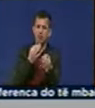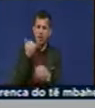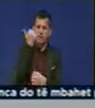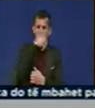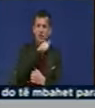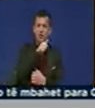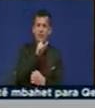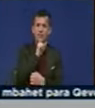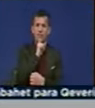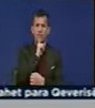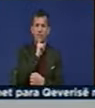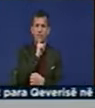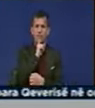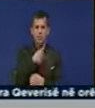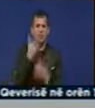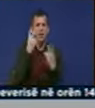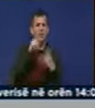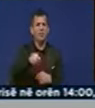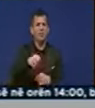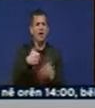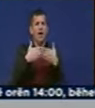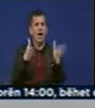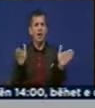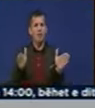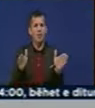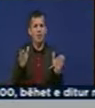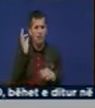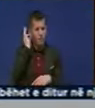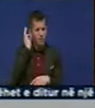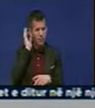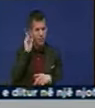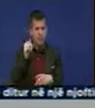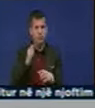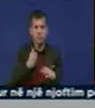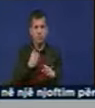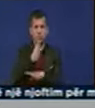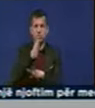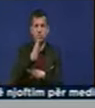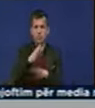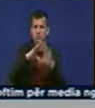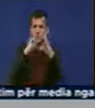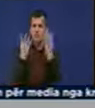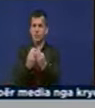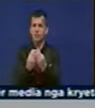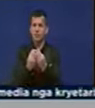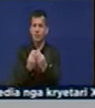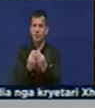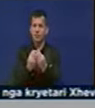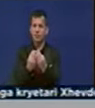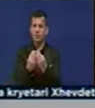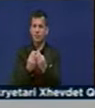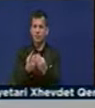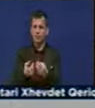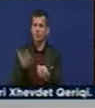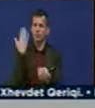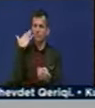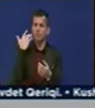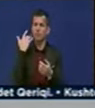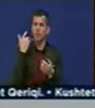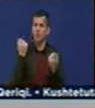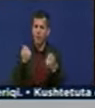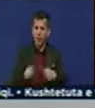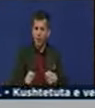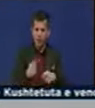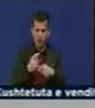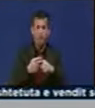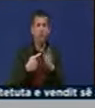ka qenë çelësi që zëri i tyre ka mundur të depërtoj për te mureve të kullave të gurta edhe ti tregoj